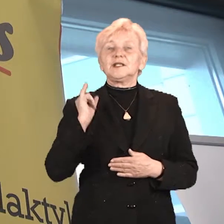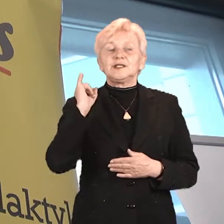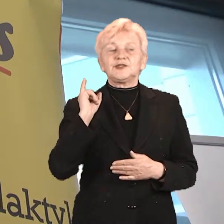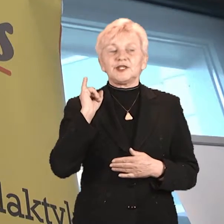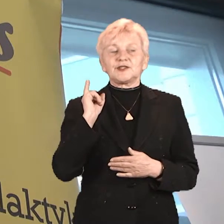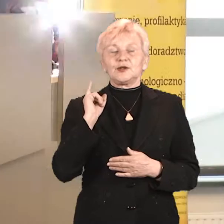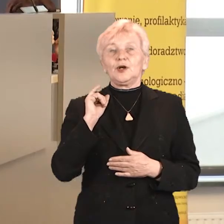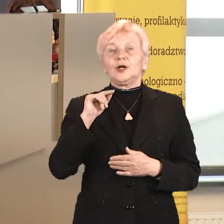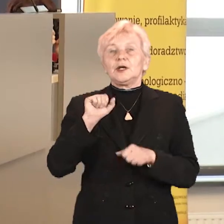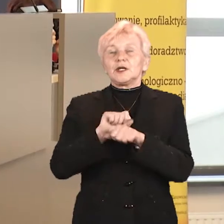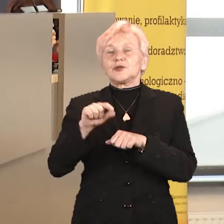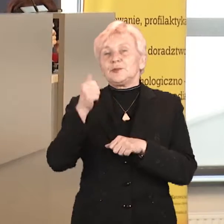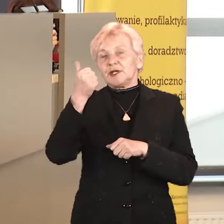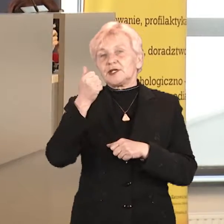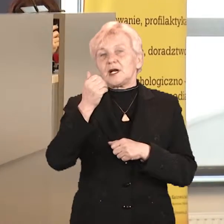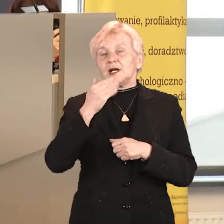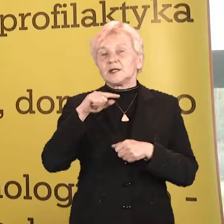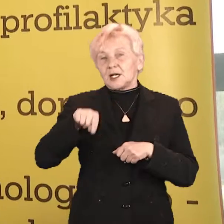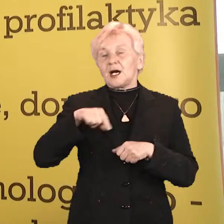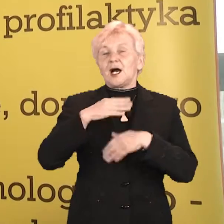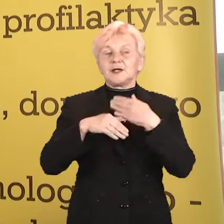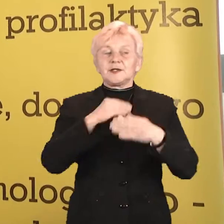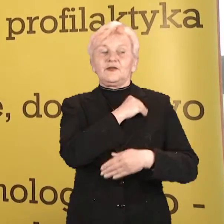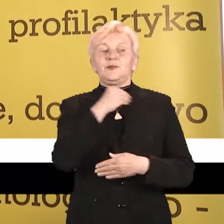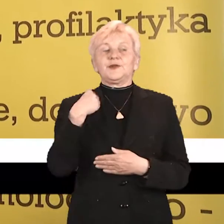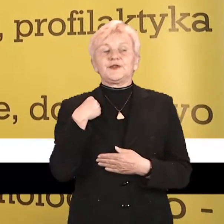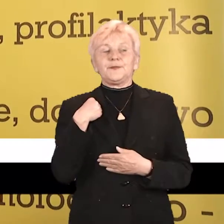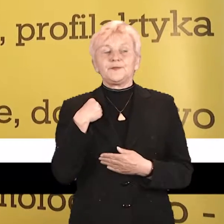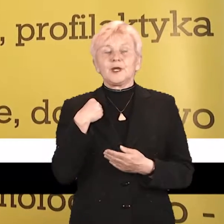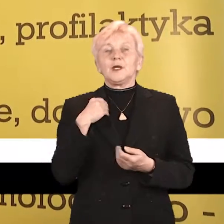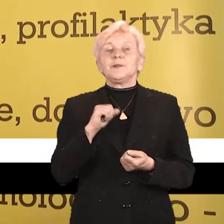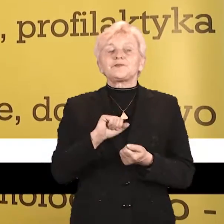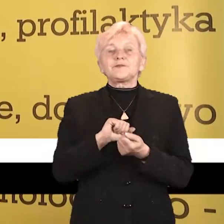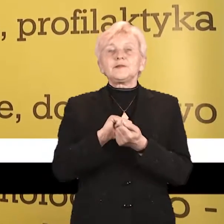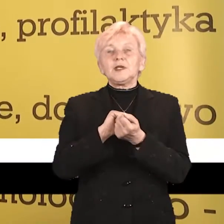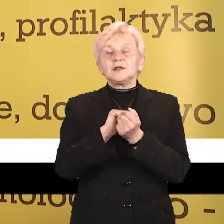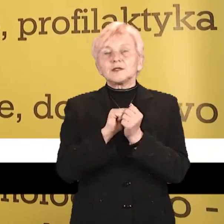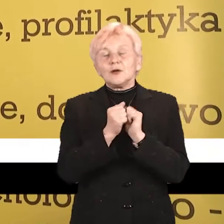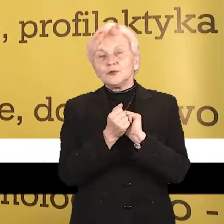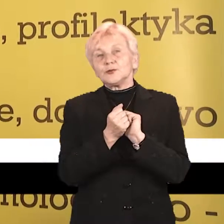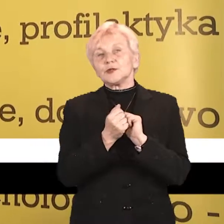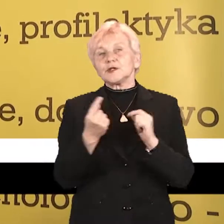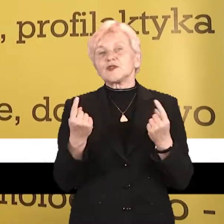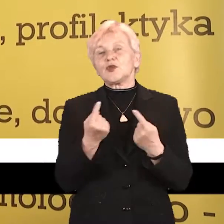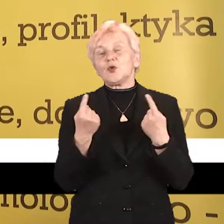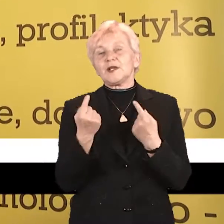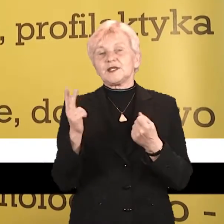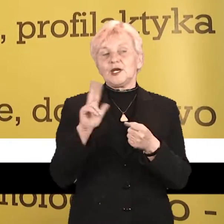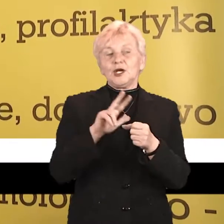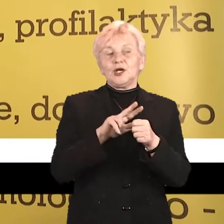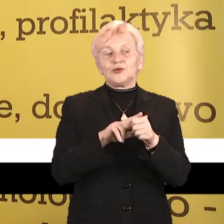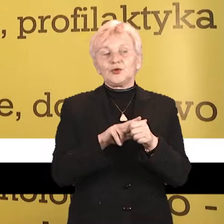To pierwsza taka kampania społeczna w Polsce. Ciągle jeszcze zdarzają się sytuacje, w